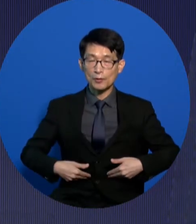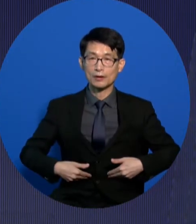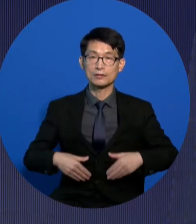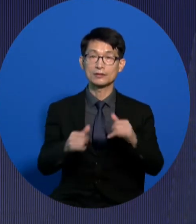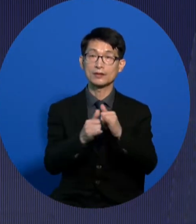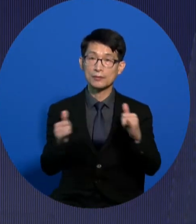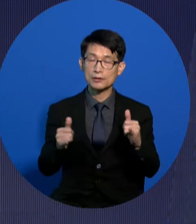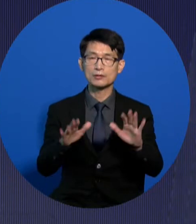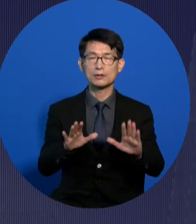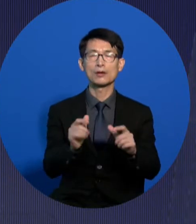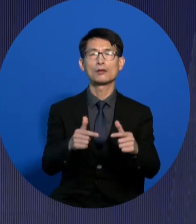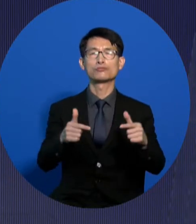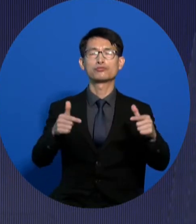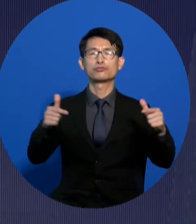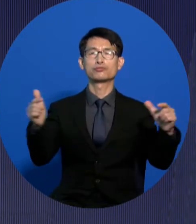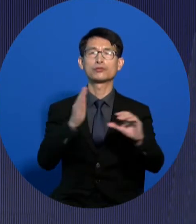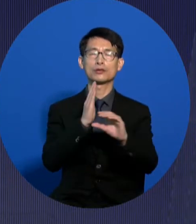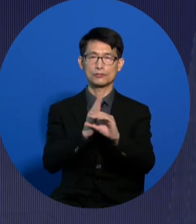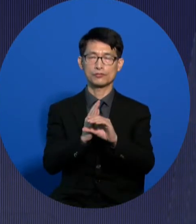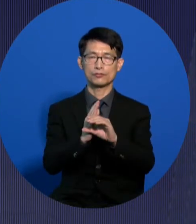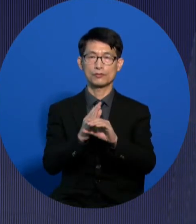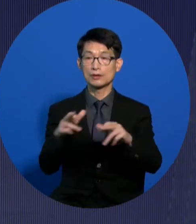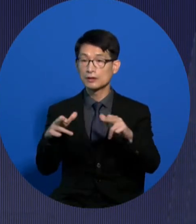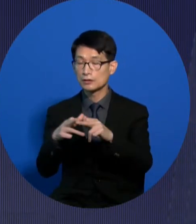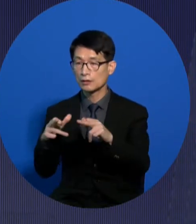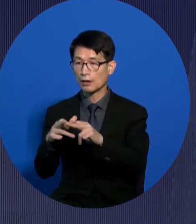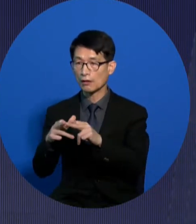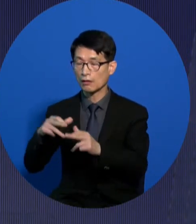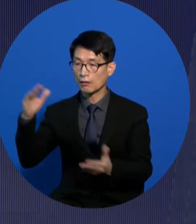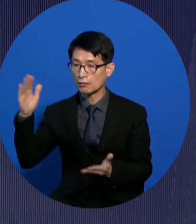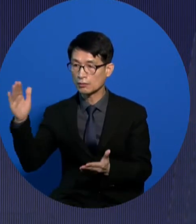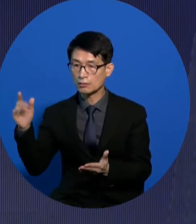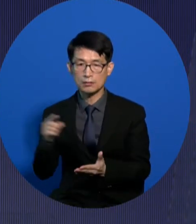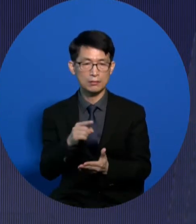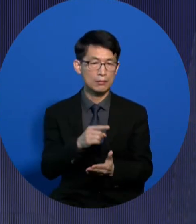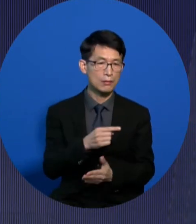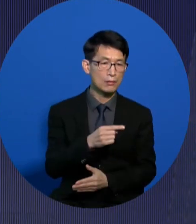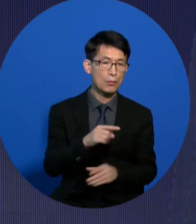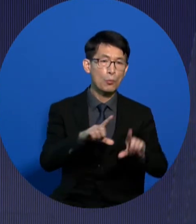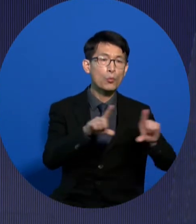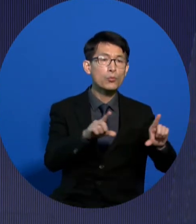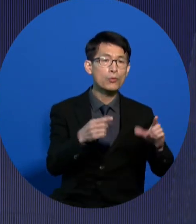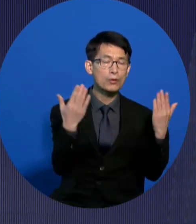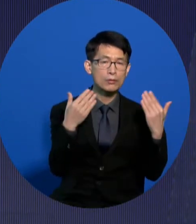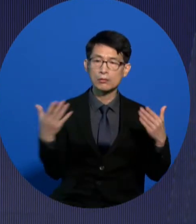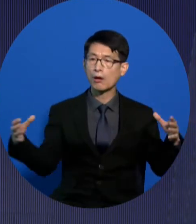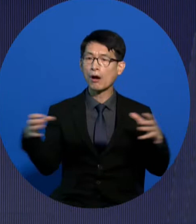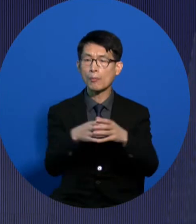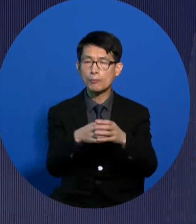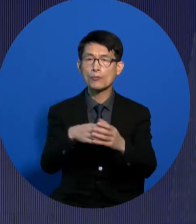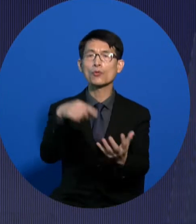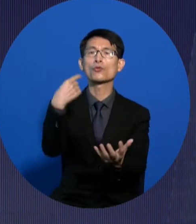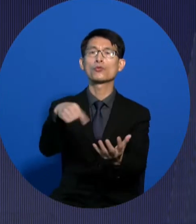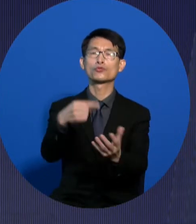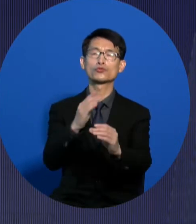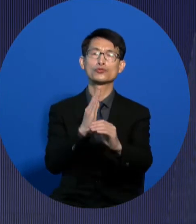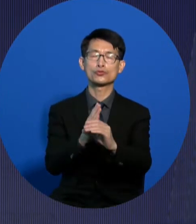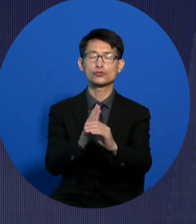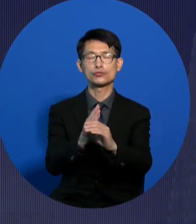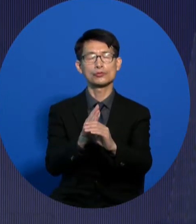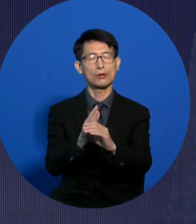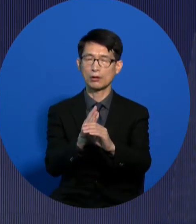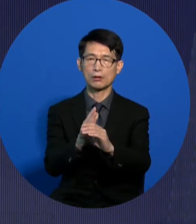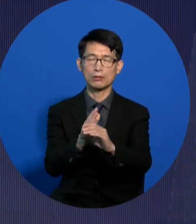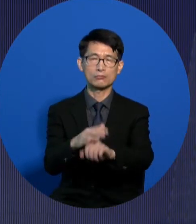학생이 특수학교가 아닌 일반 학교에서 통합교육을 받고 있습니다. 하지만 국내는